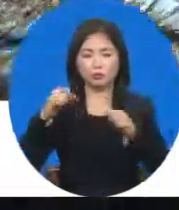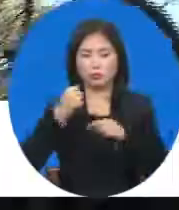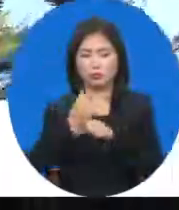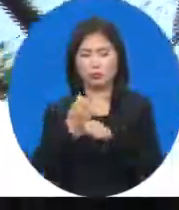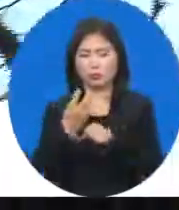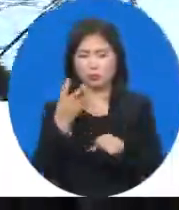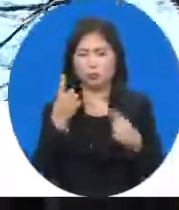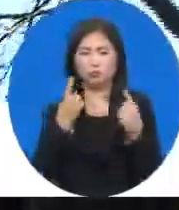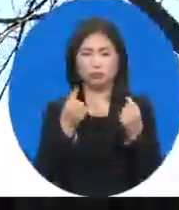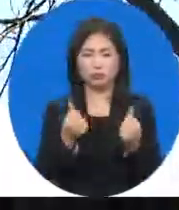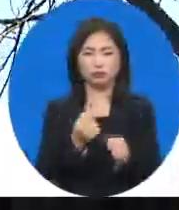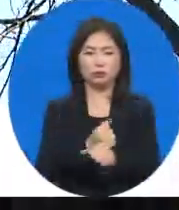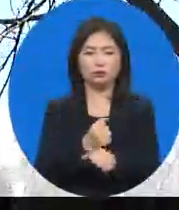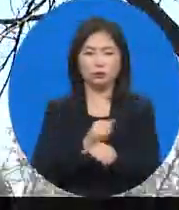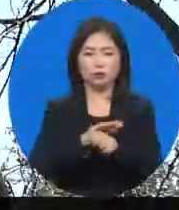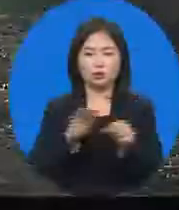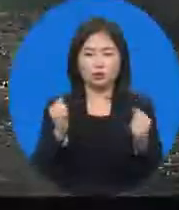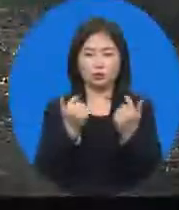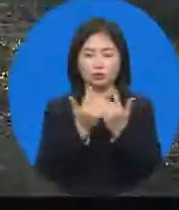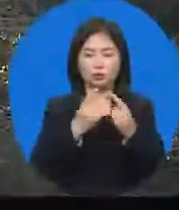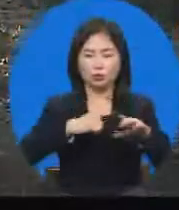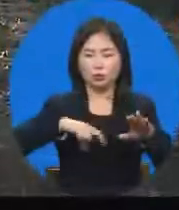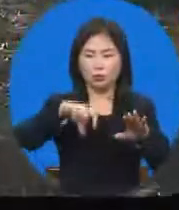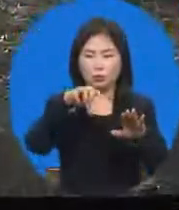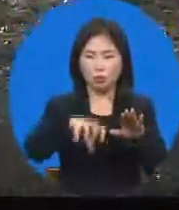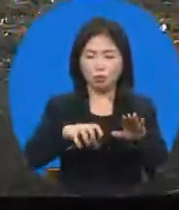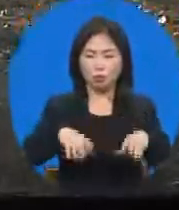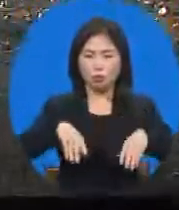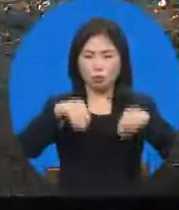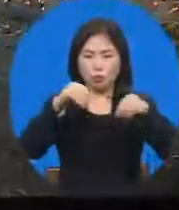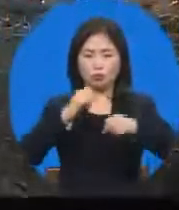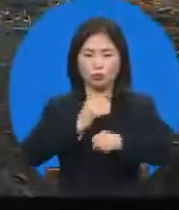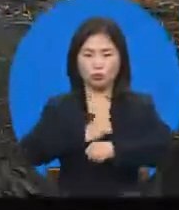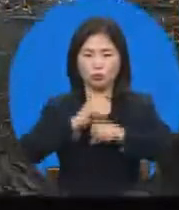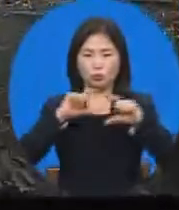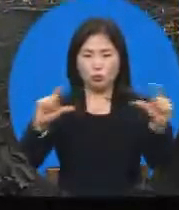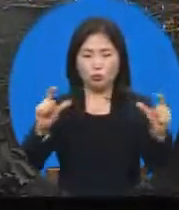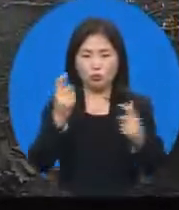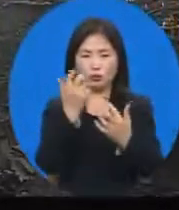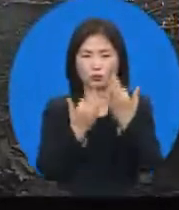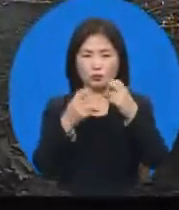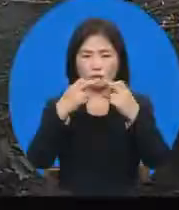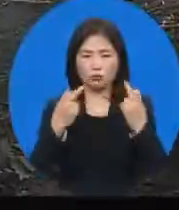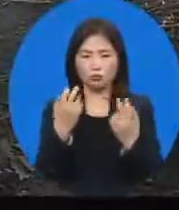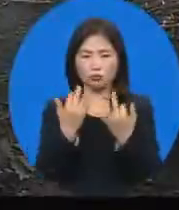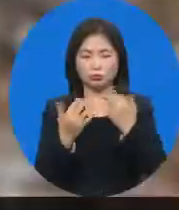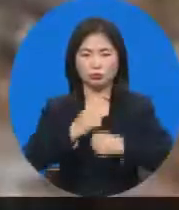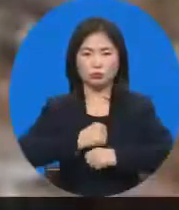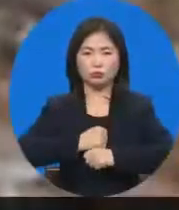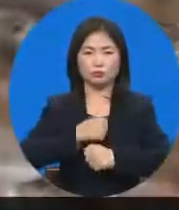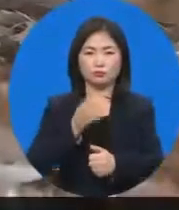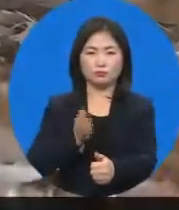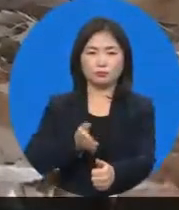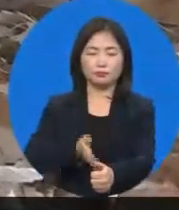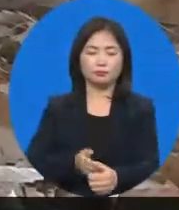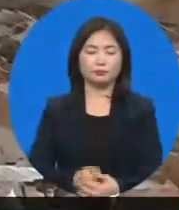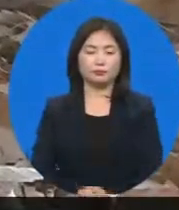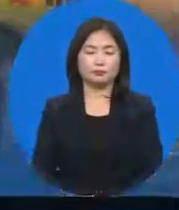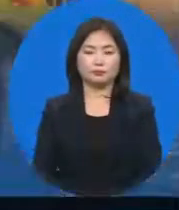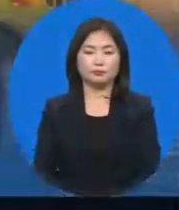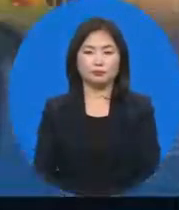비슷하겠습니다 경북 북부와 동해안 앤 건조주의보가 내려져 있어 화제와 3불 예방에 주의해야 겠습니다